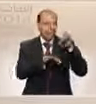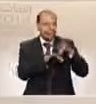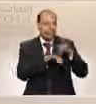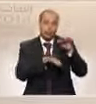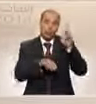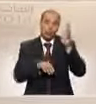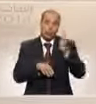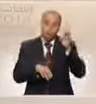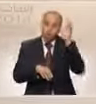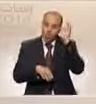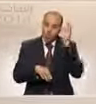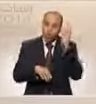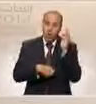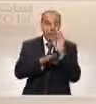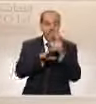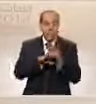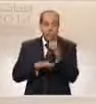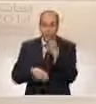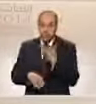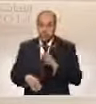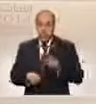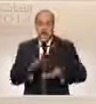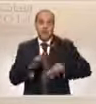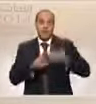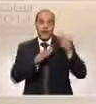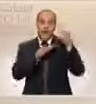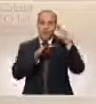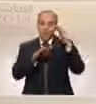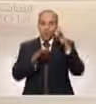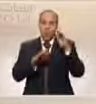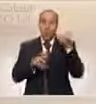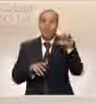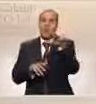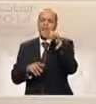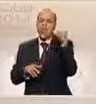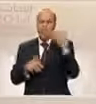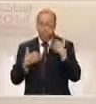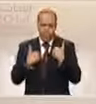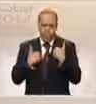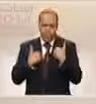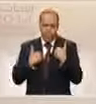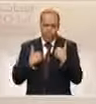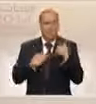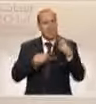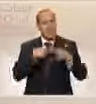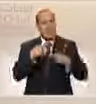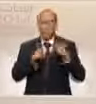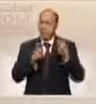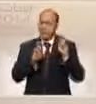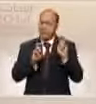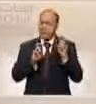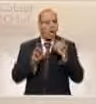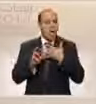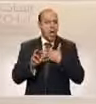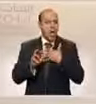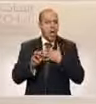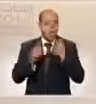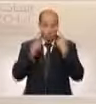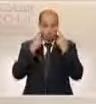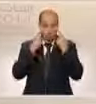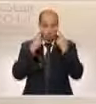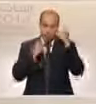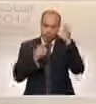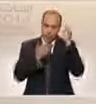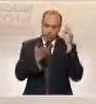والى رعايه ابناؤنا في الخارج حيثما كانوا هم دائما وابدا في عيون تونس